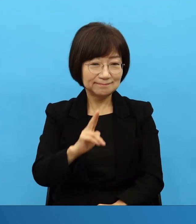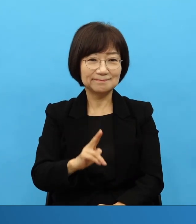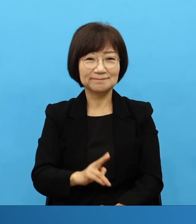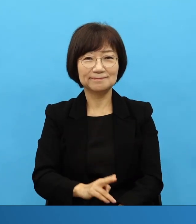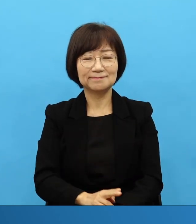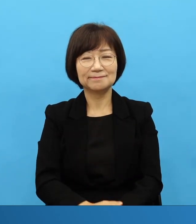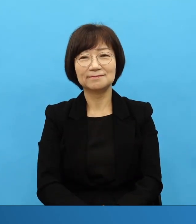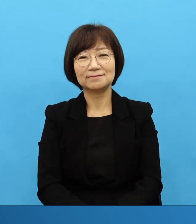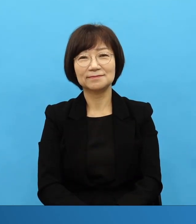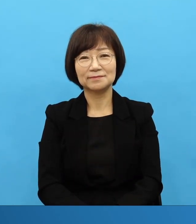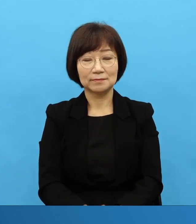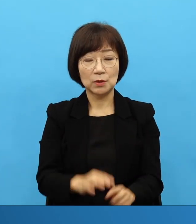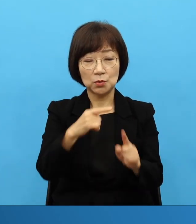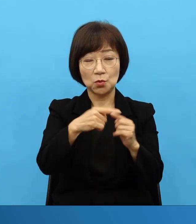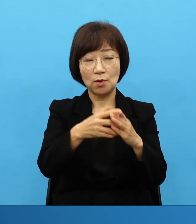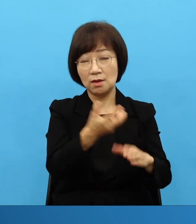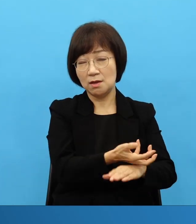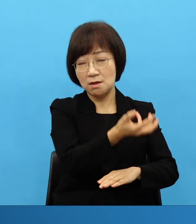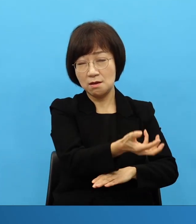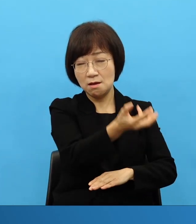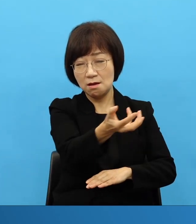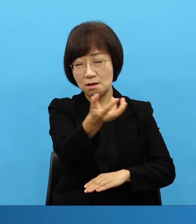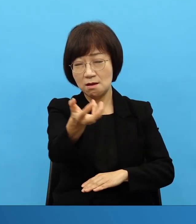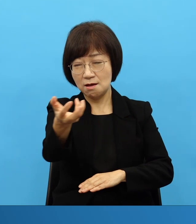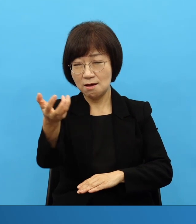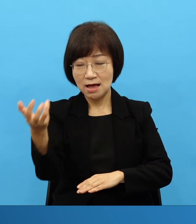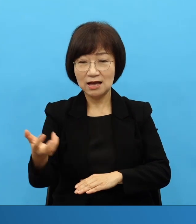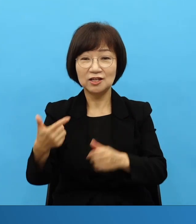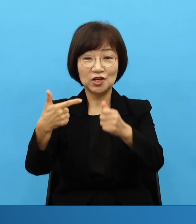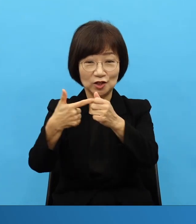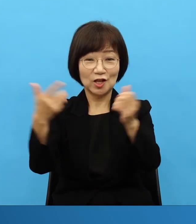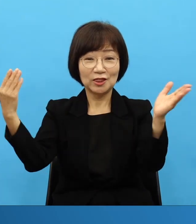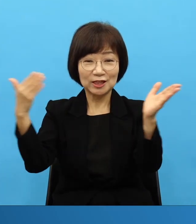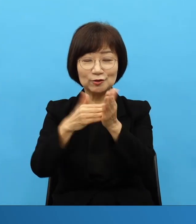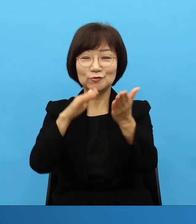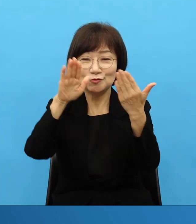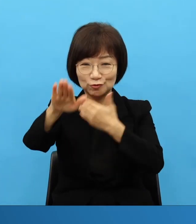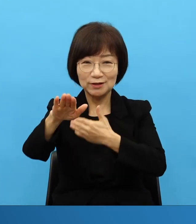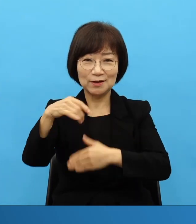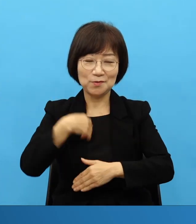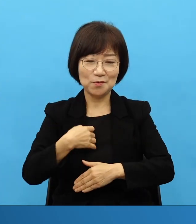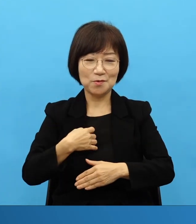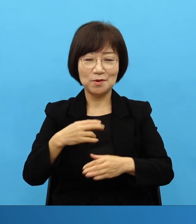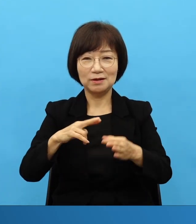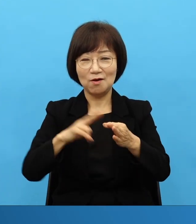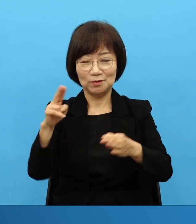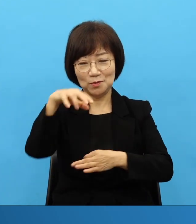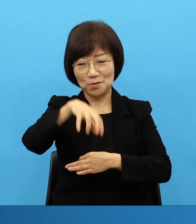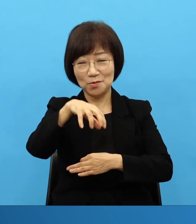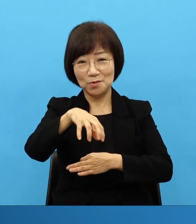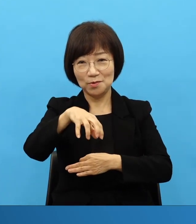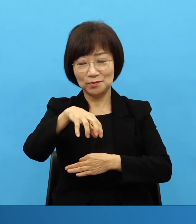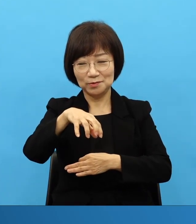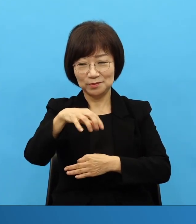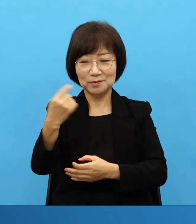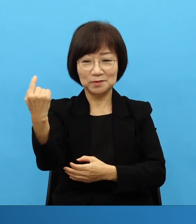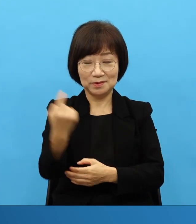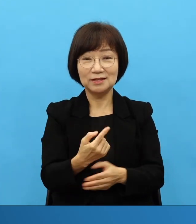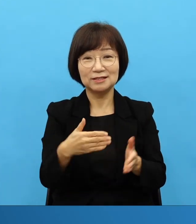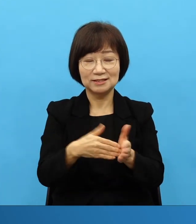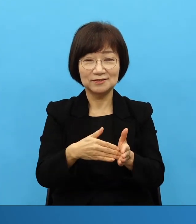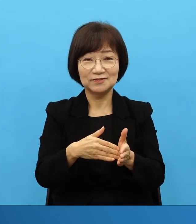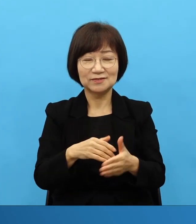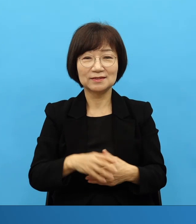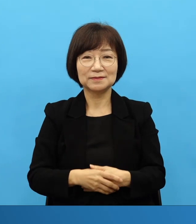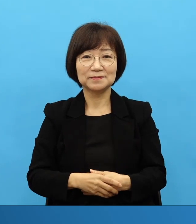그 6교회를 거치고 난 뒤에 제가 이리로 왔거든요. After passing through those 6 churches, I came to 제가 here, 여기 this 오면서 church. 큰